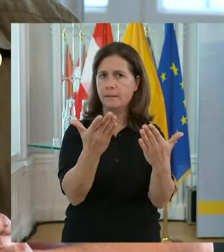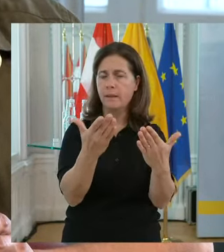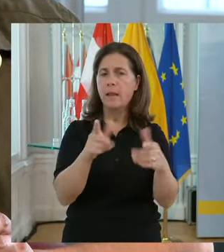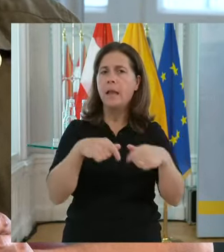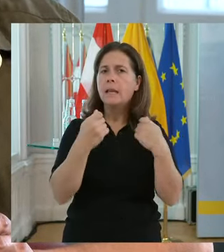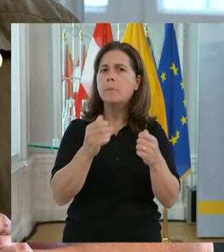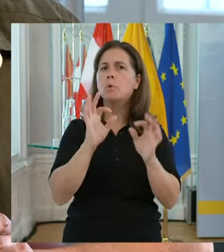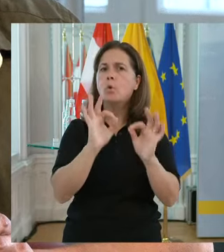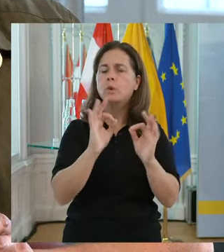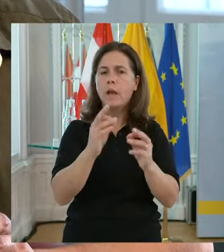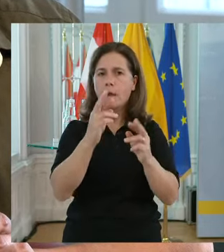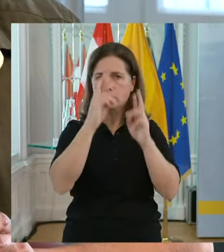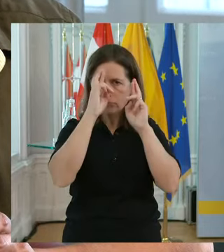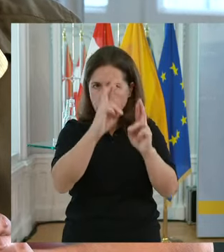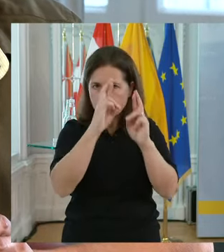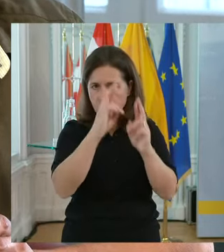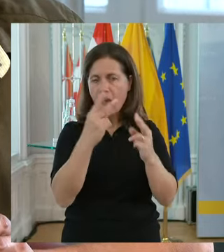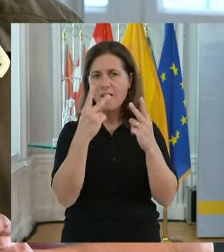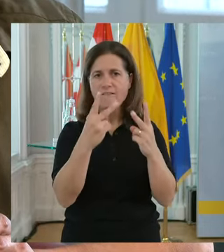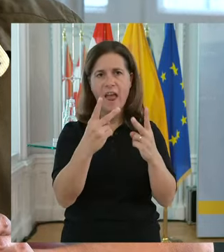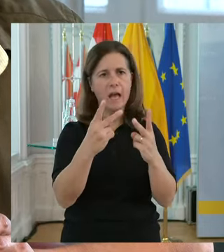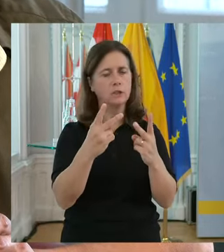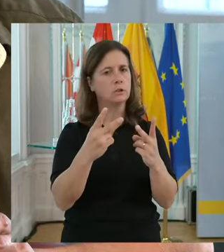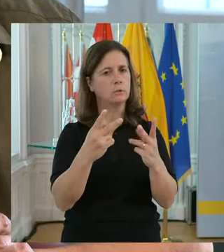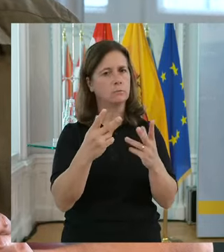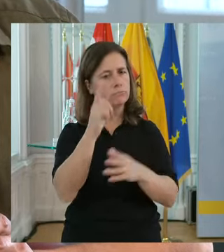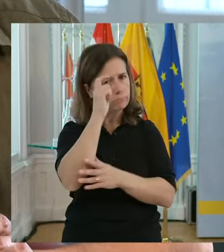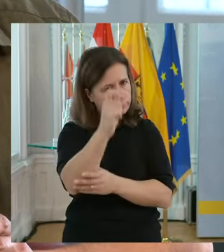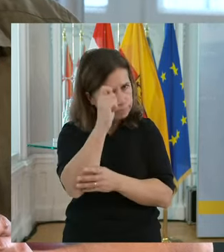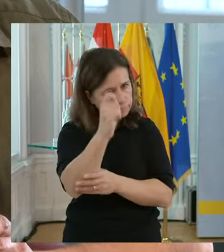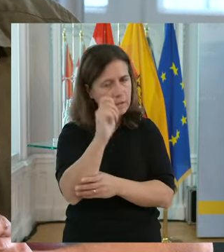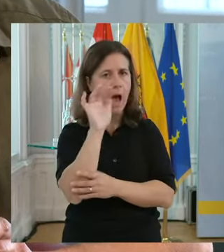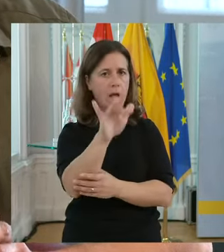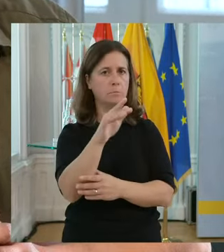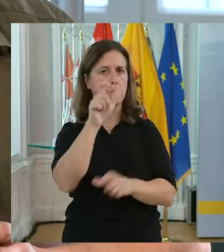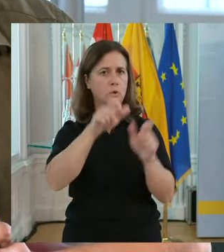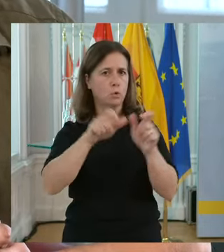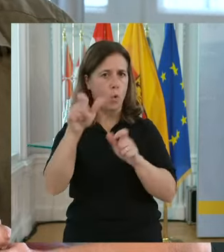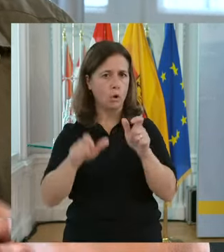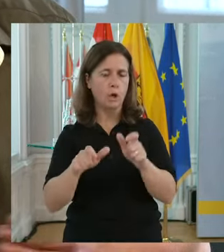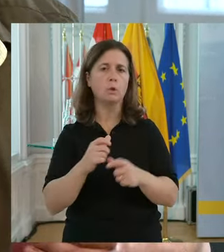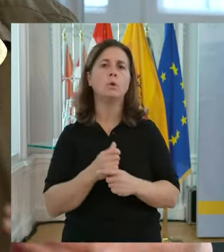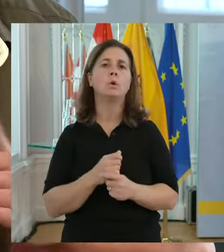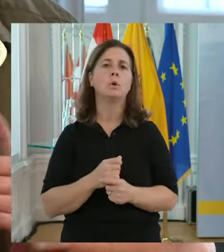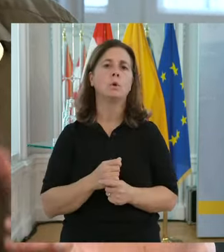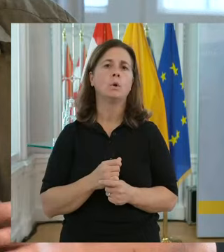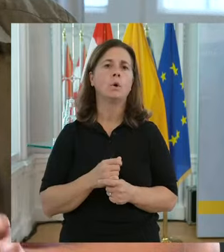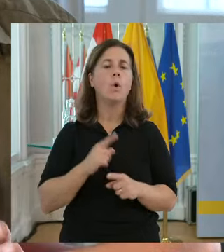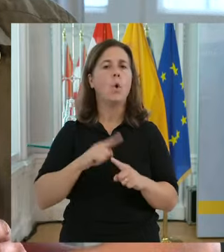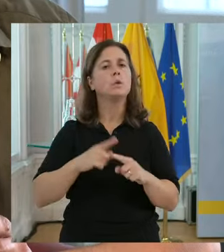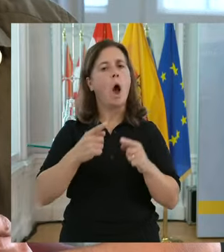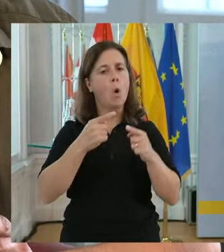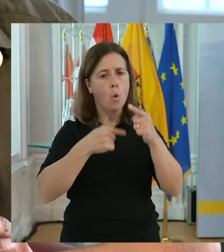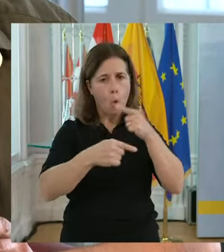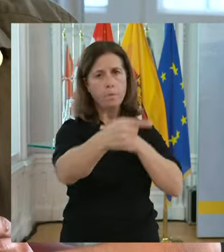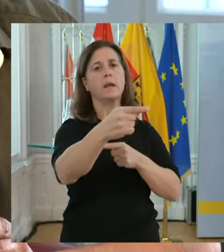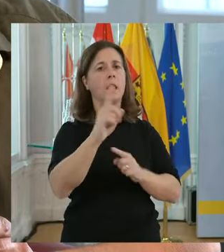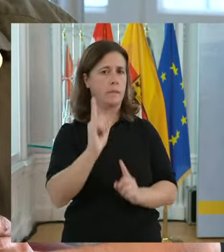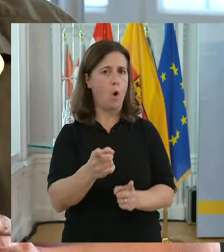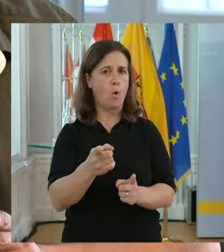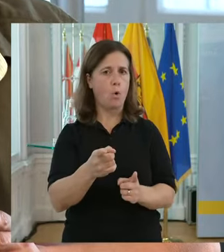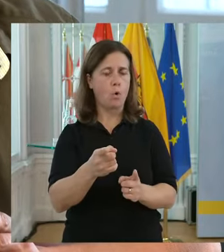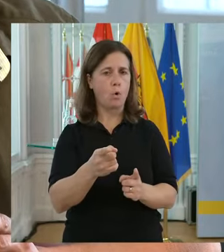eine gute Wertschätzung von den Mitarbeitern an die Personen, aber auch andersrum, glaube ich, ist es für